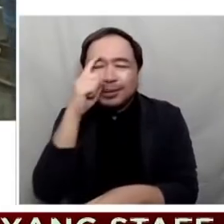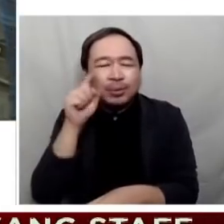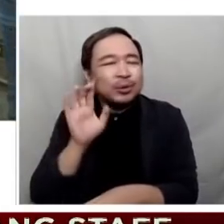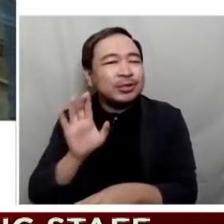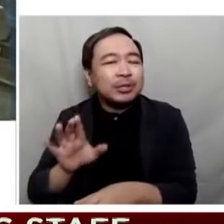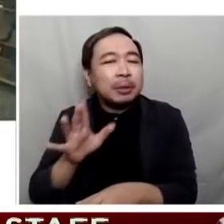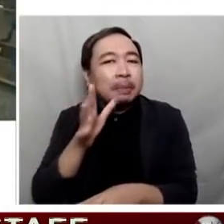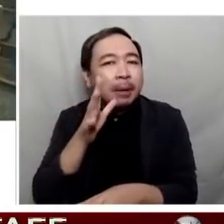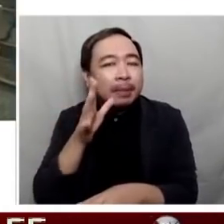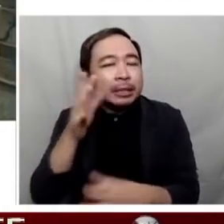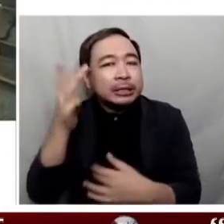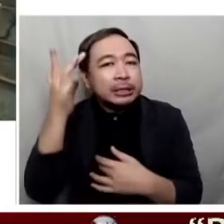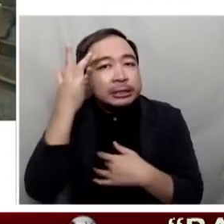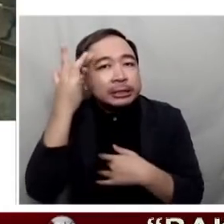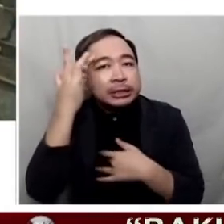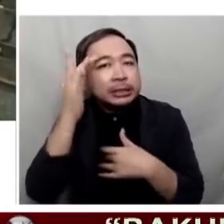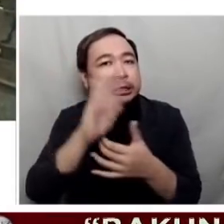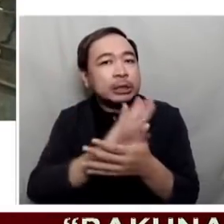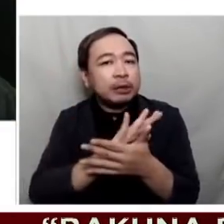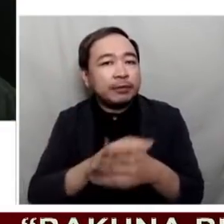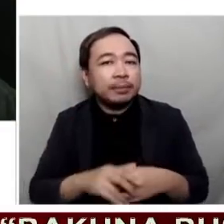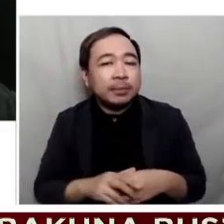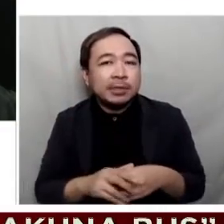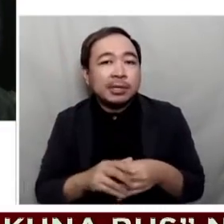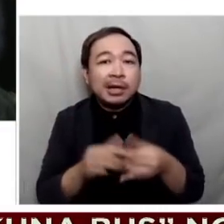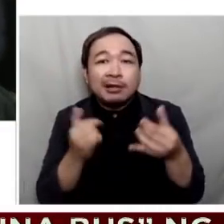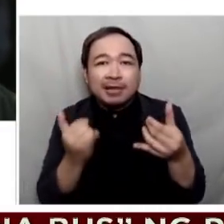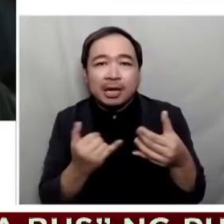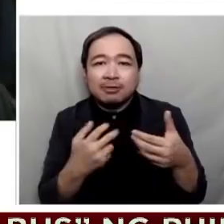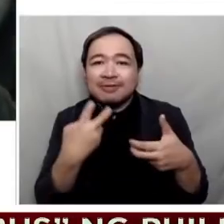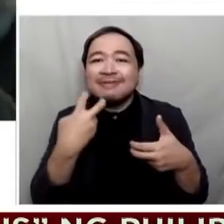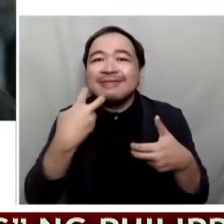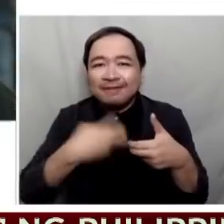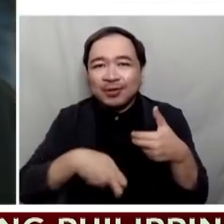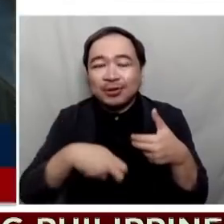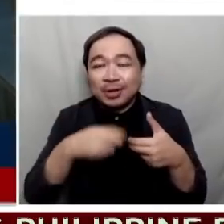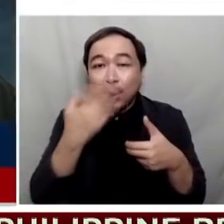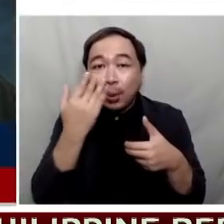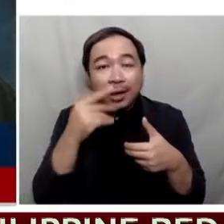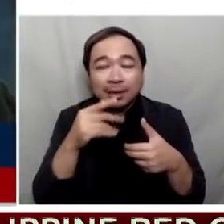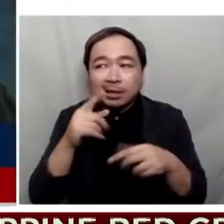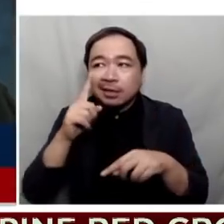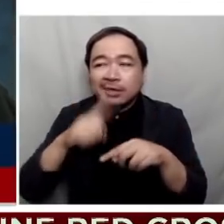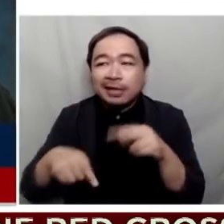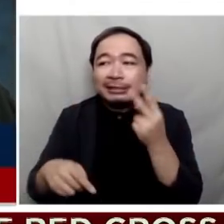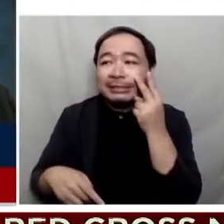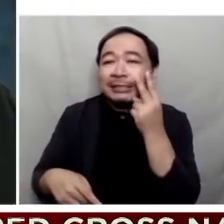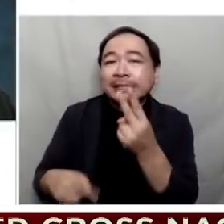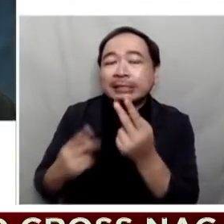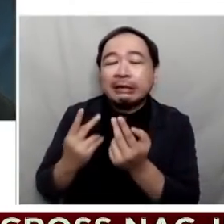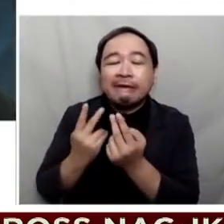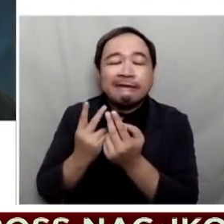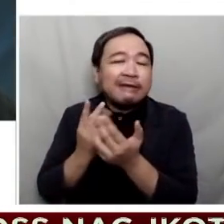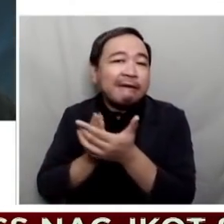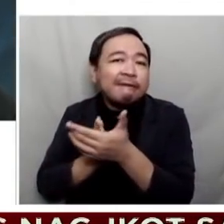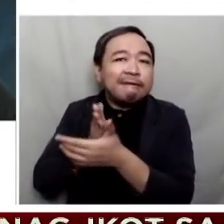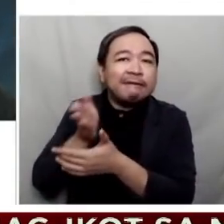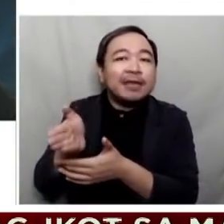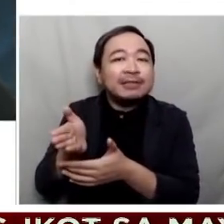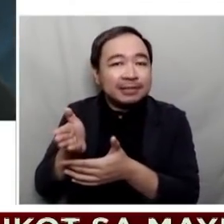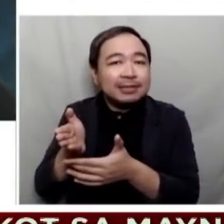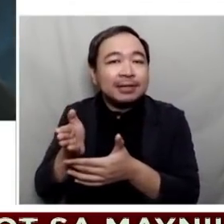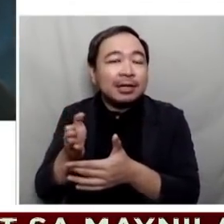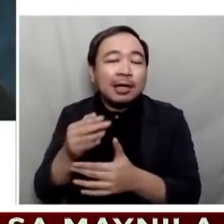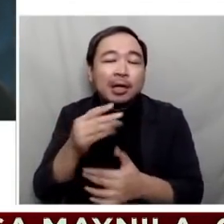po, lalo na po yung sa pasyente na hindi mo po makikita. Kung wala po kayong cellphone, hindi wala